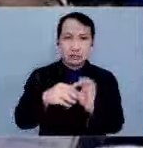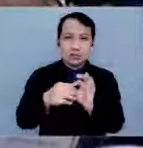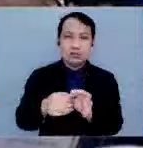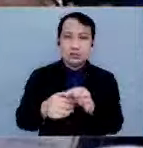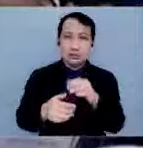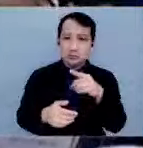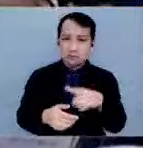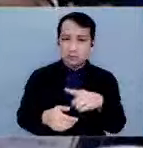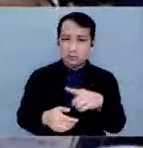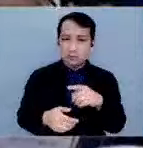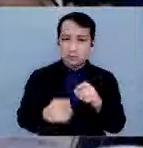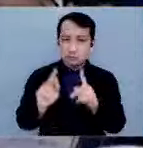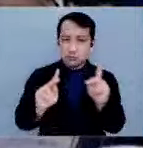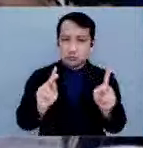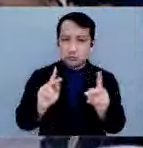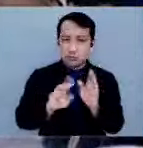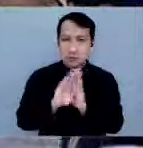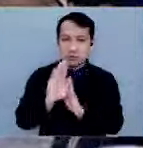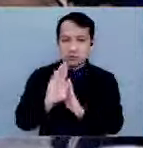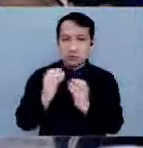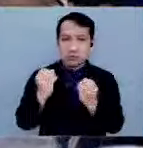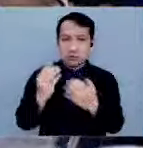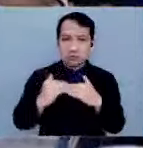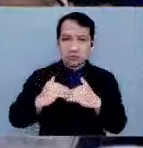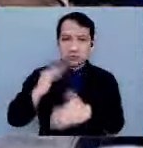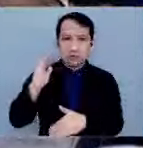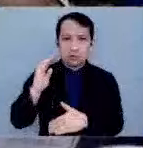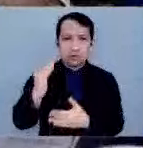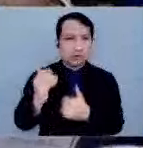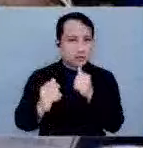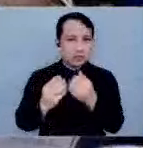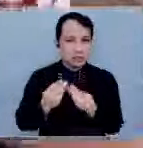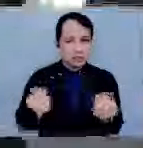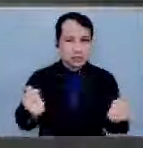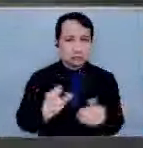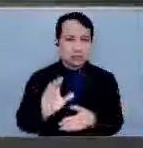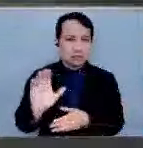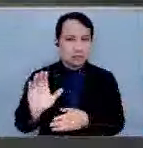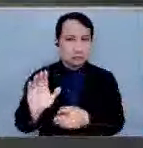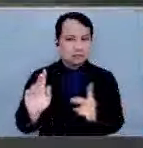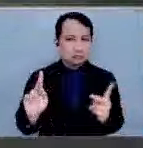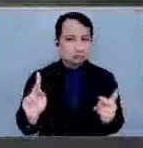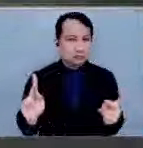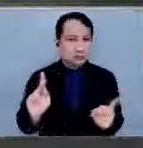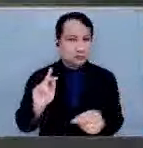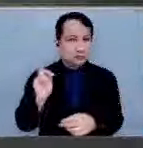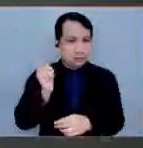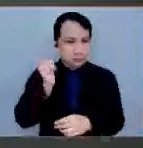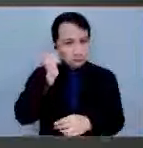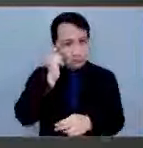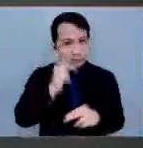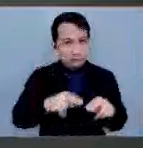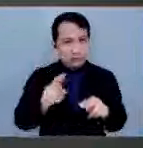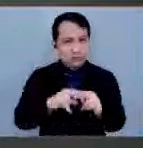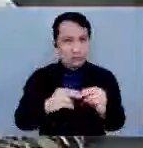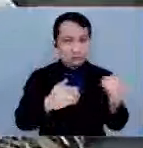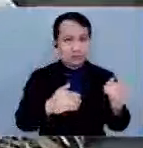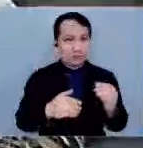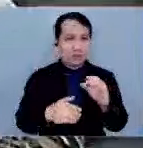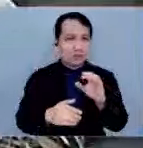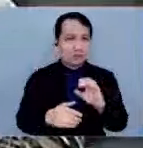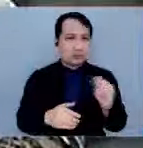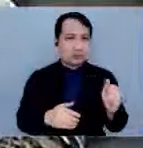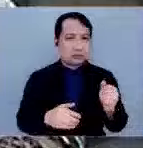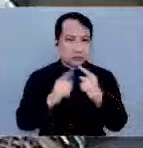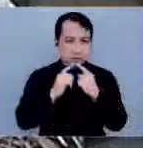malabong lumobo pa ang numerong naitala hanggat hindi ito natutugunan ng mga otoridad. Dahil dito, muling isinusulong ng komisyon na ideklara